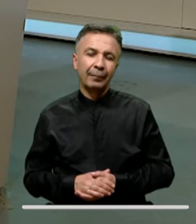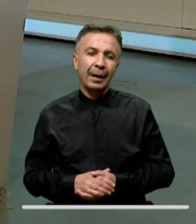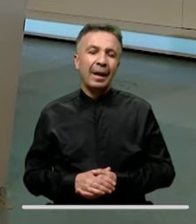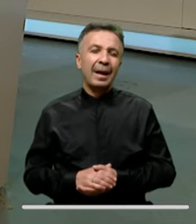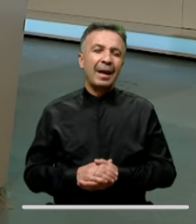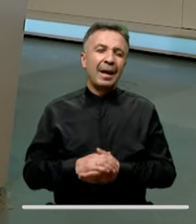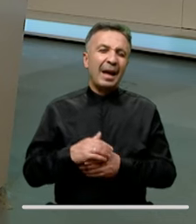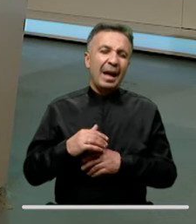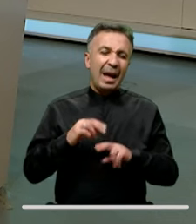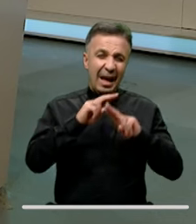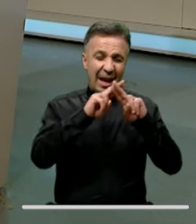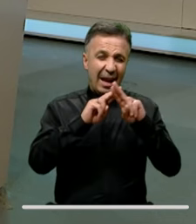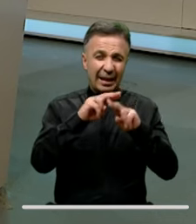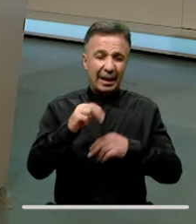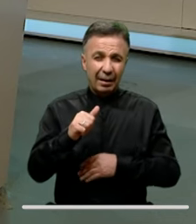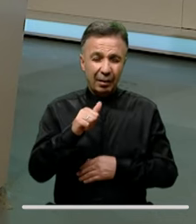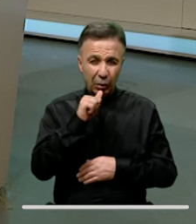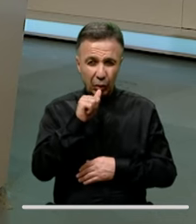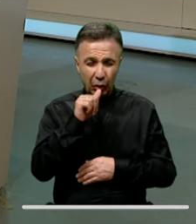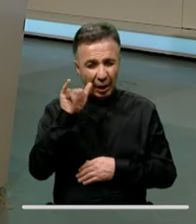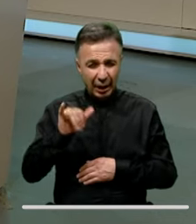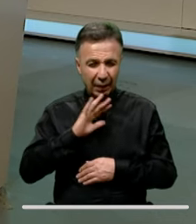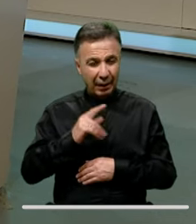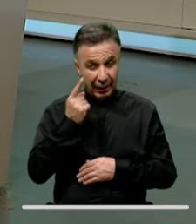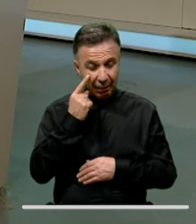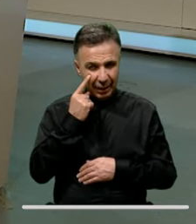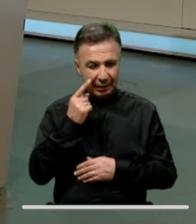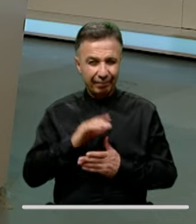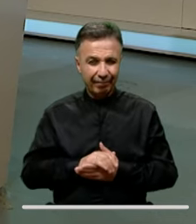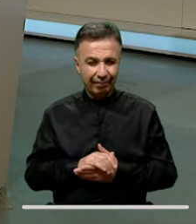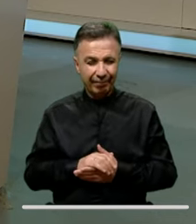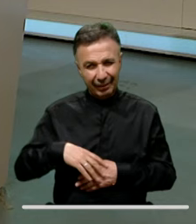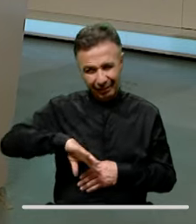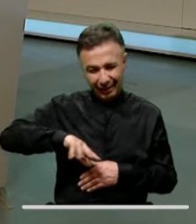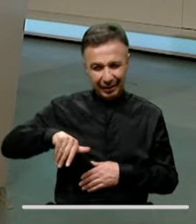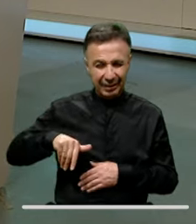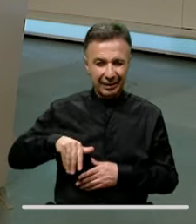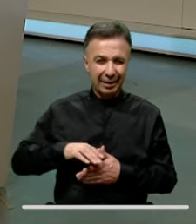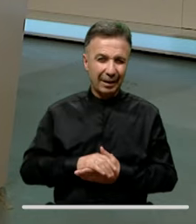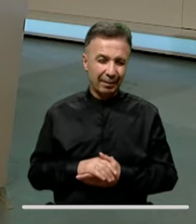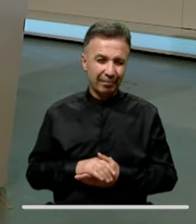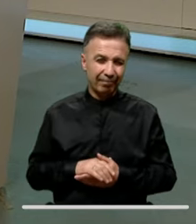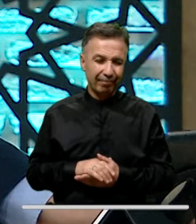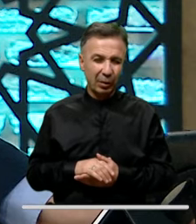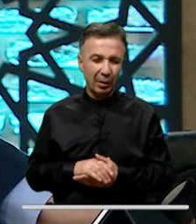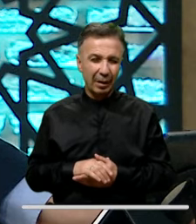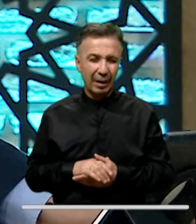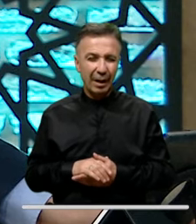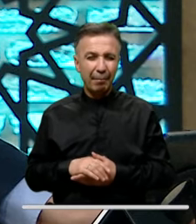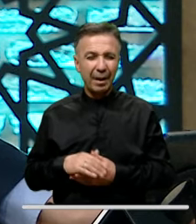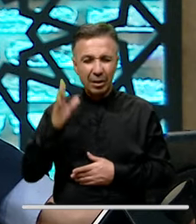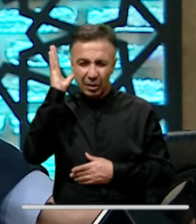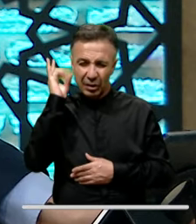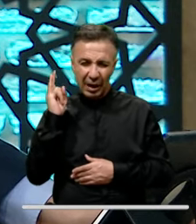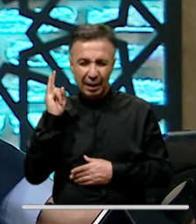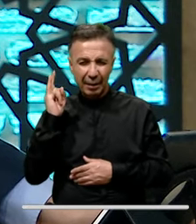hocam. Elektrik ve su hakkı var benim üstümde dedi. Tabii ben bunu Fatma annenin yüzüne söyleyemedim ama muhtemeldir ki bir kaçak